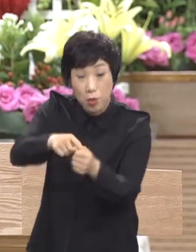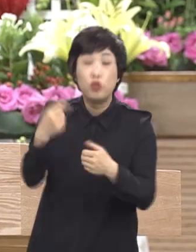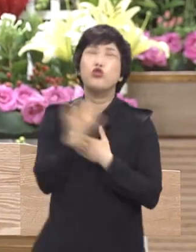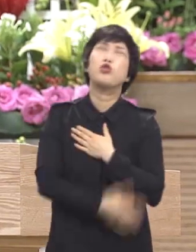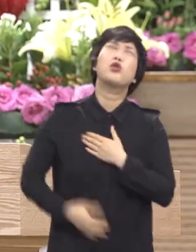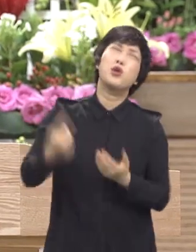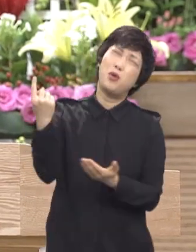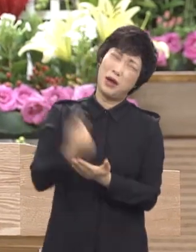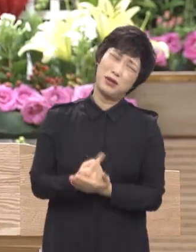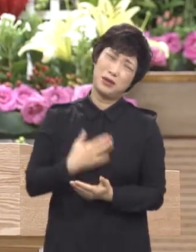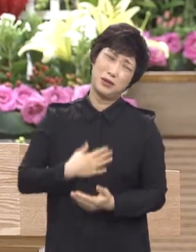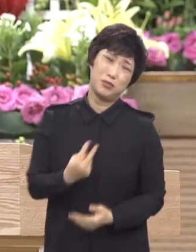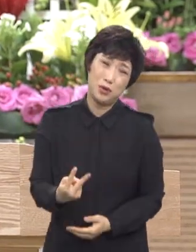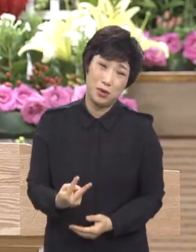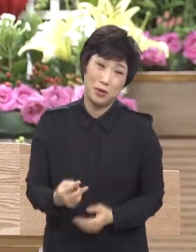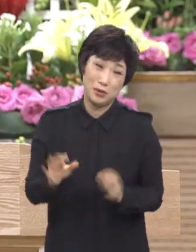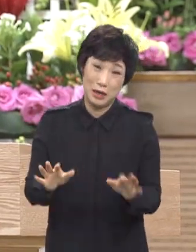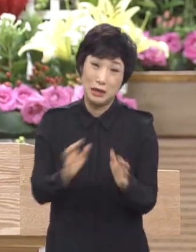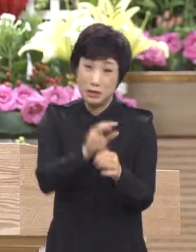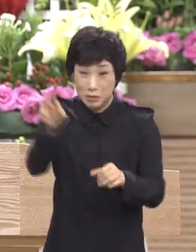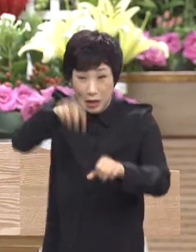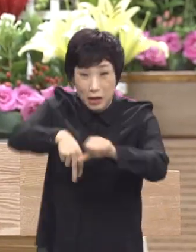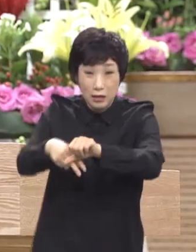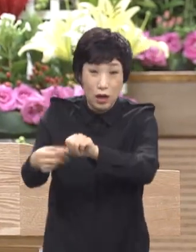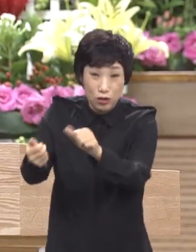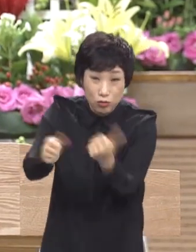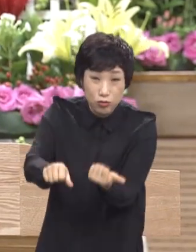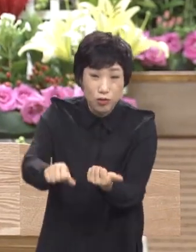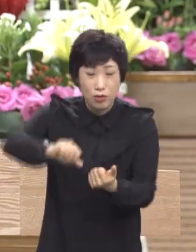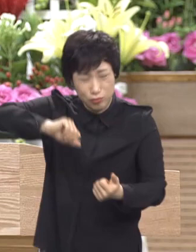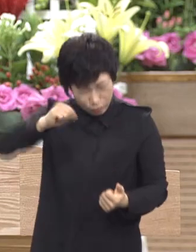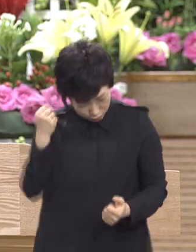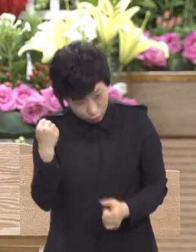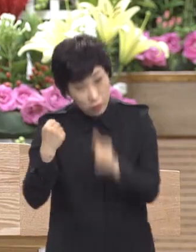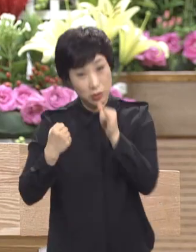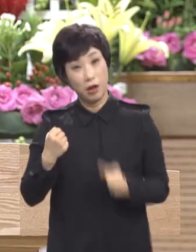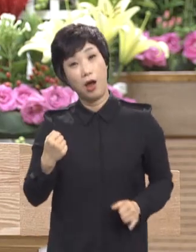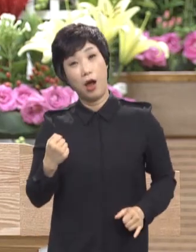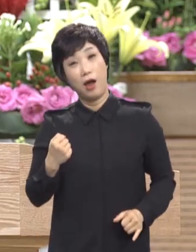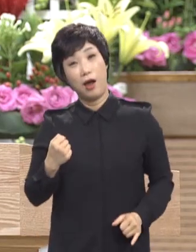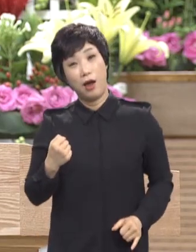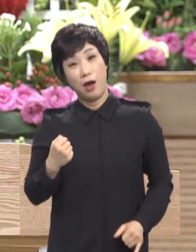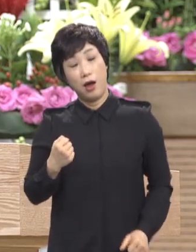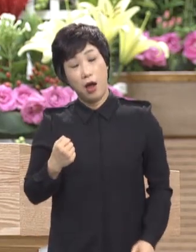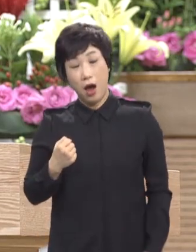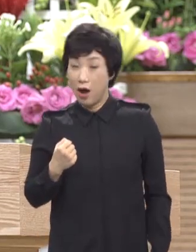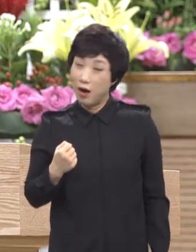입고 와서 십자가에 달려 죽기까지 복종하셨다.